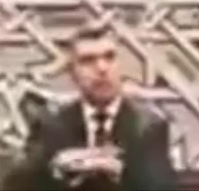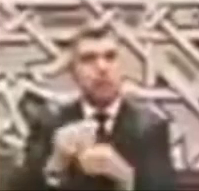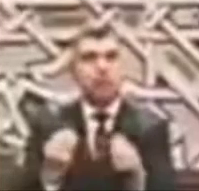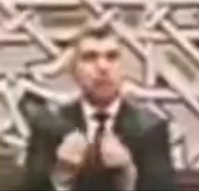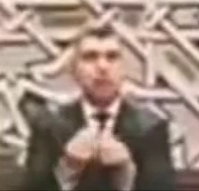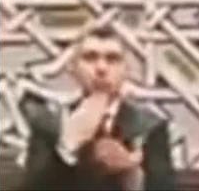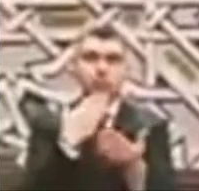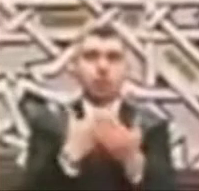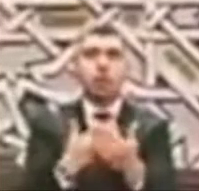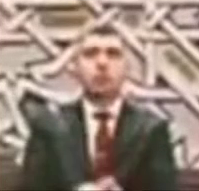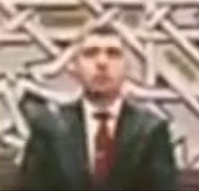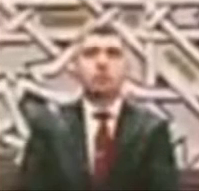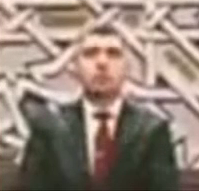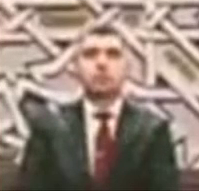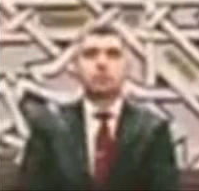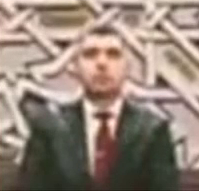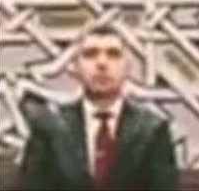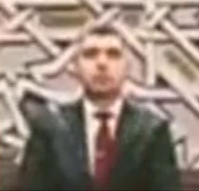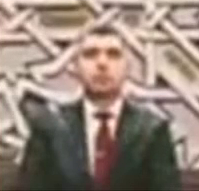شكرا. لا